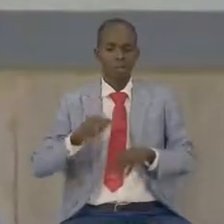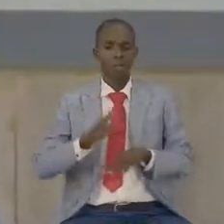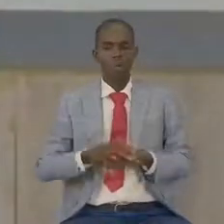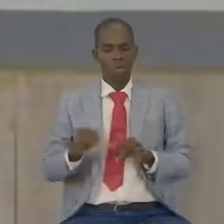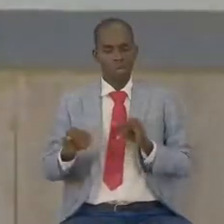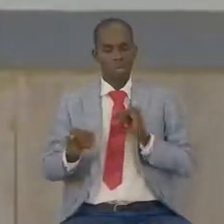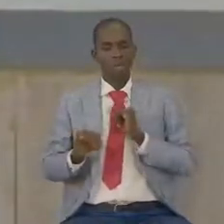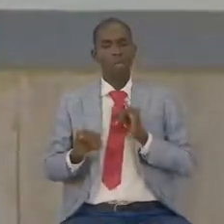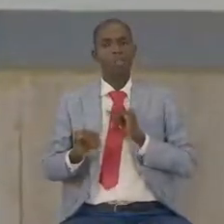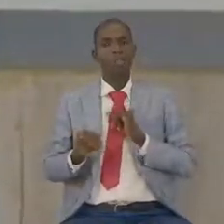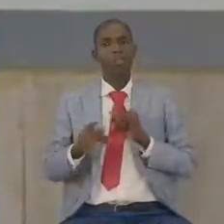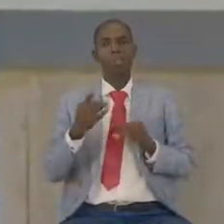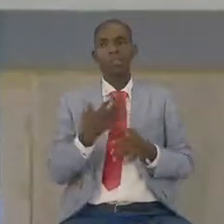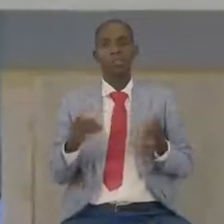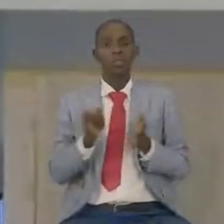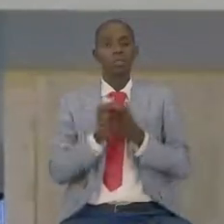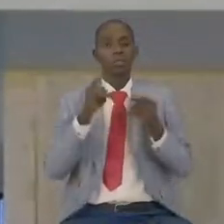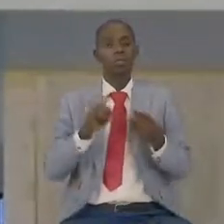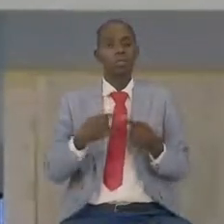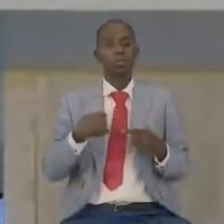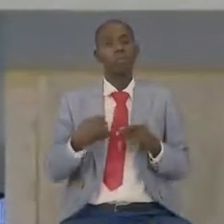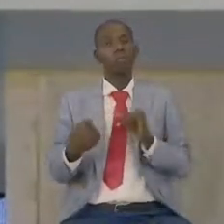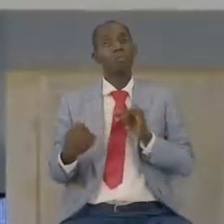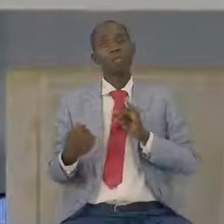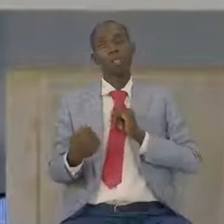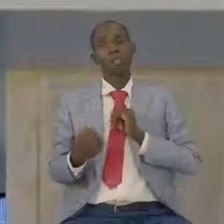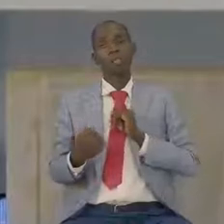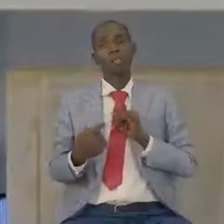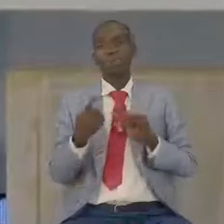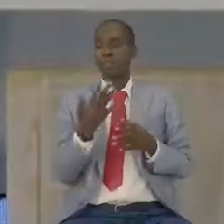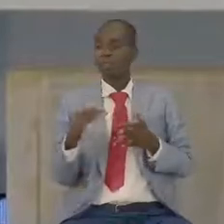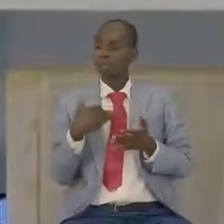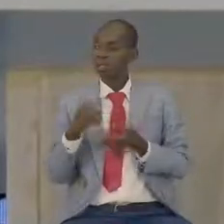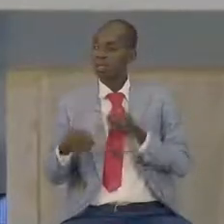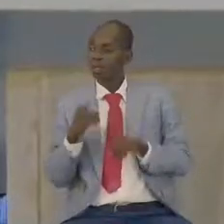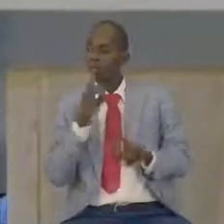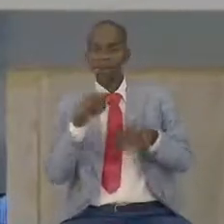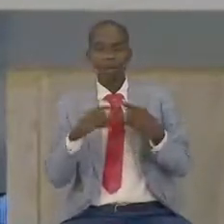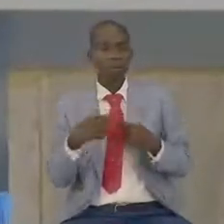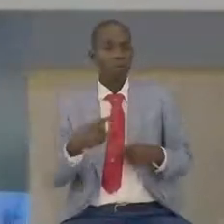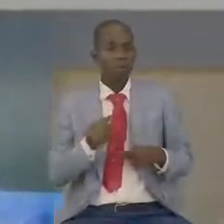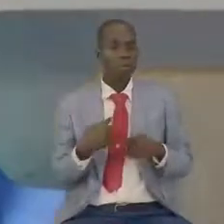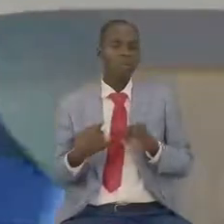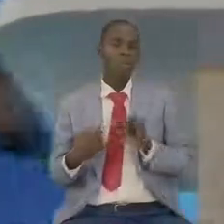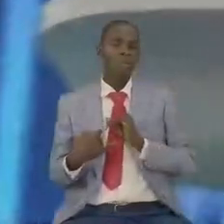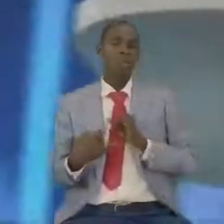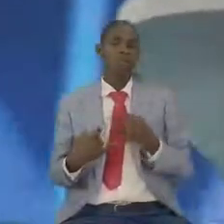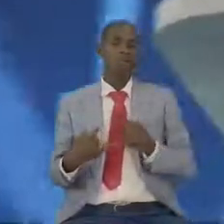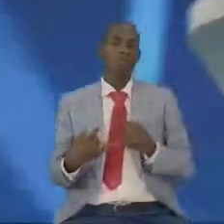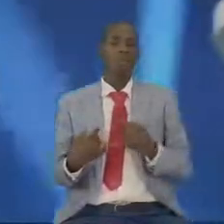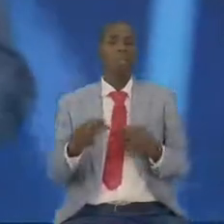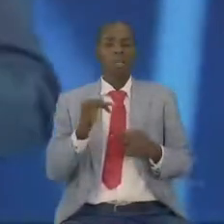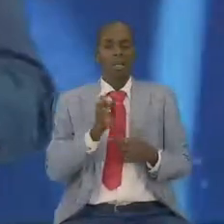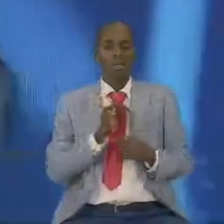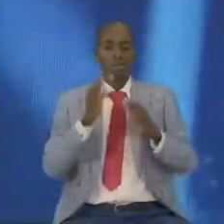Ce qui m'est arrivé, moi. Et les choses que mes amis ont dit sur moi, moi, moi. On se concentre sur